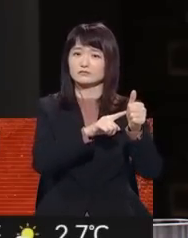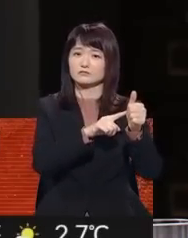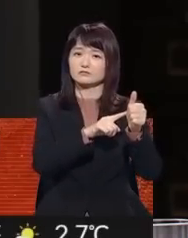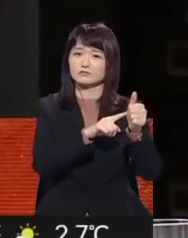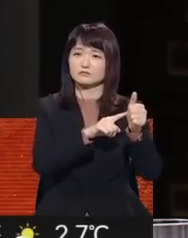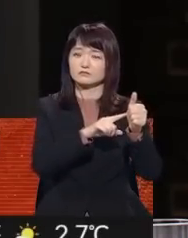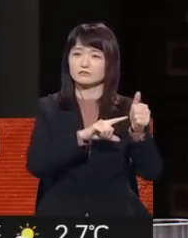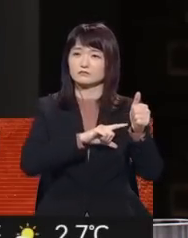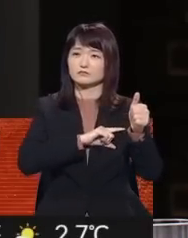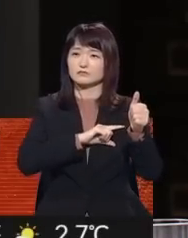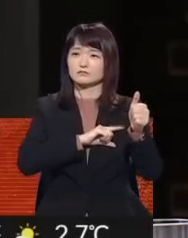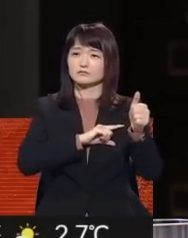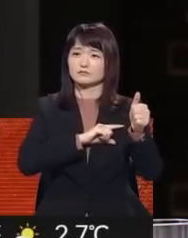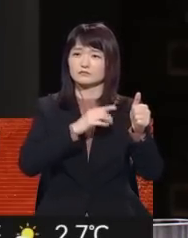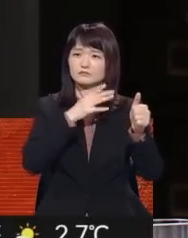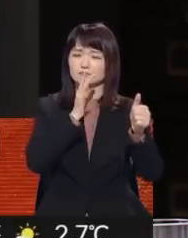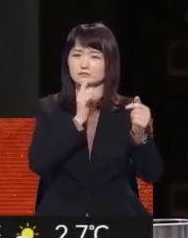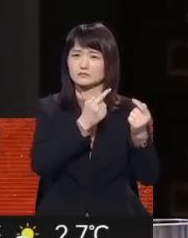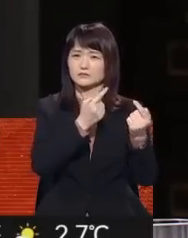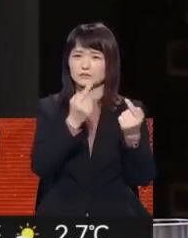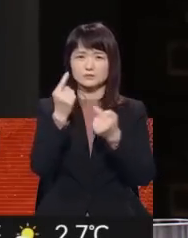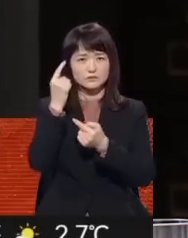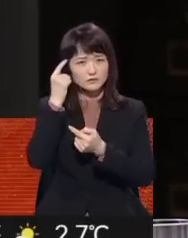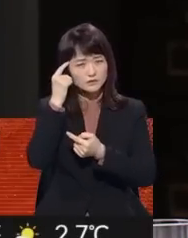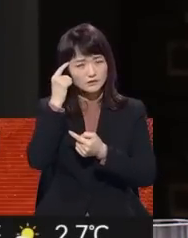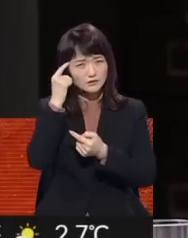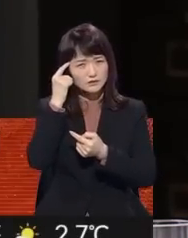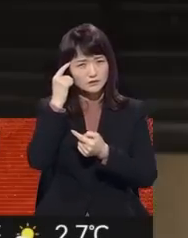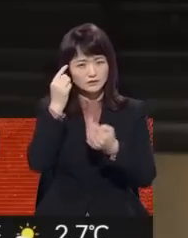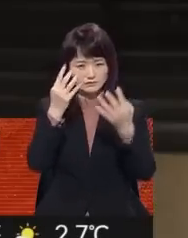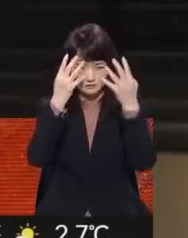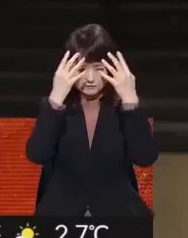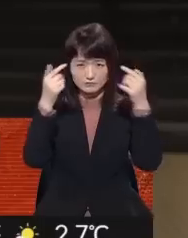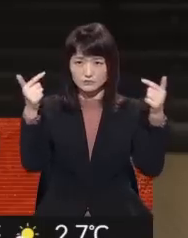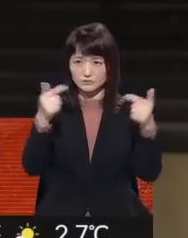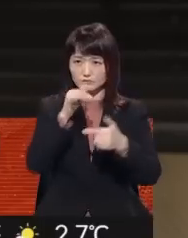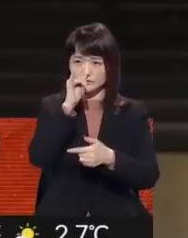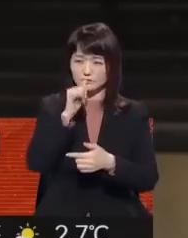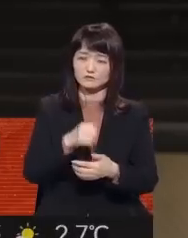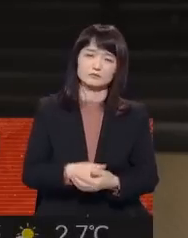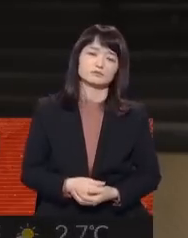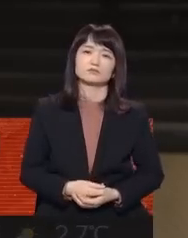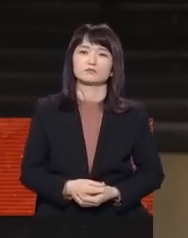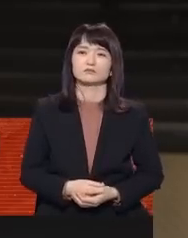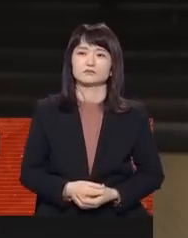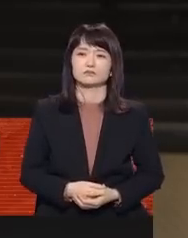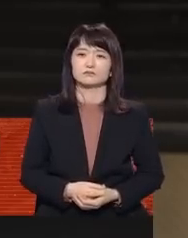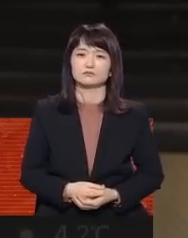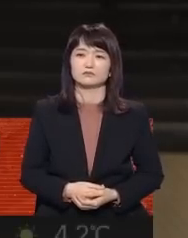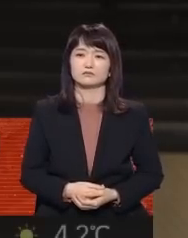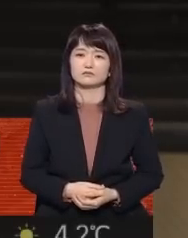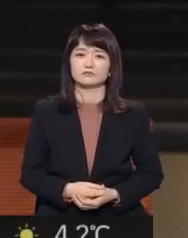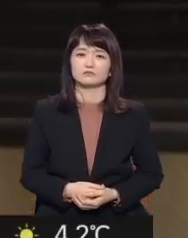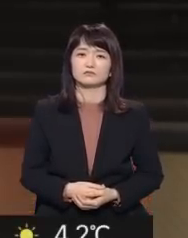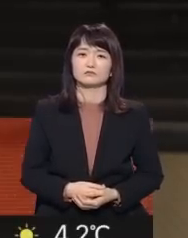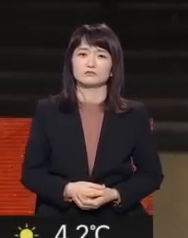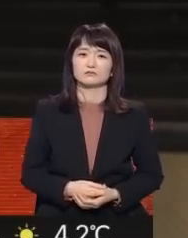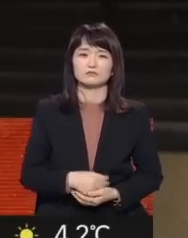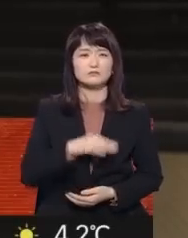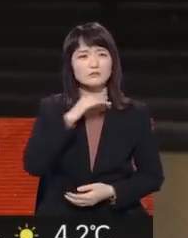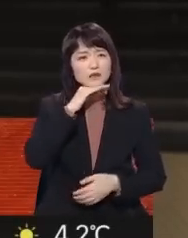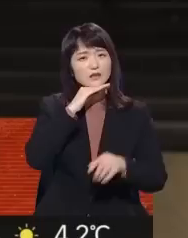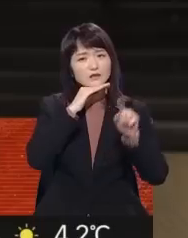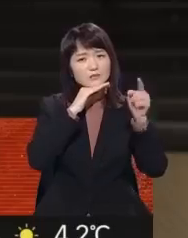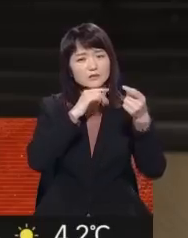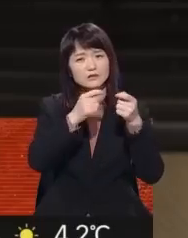야 이름이 또 어떻게 고려 뭐 이런 거 가만히 되는 거 아니에요 뭐 예전 같으면 70세 이상의 고령으로 보거든요 아흔 아홉 살이면 뭐 이제 100살을 앞두고 있기 때문에